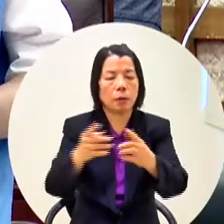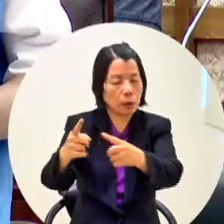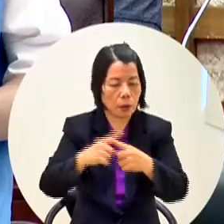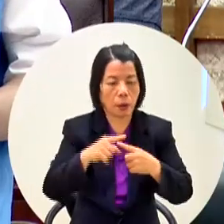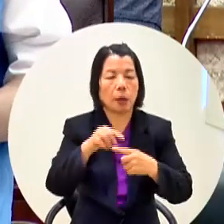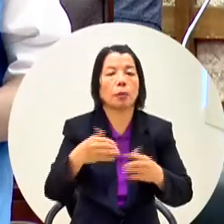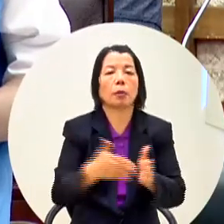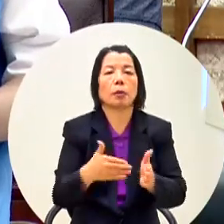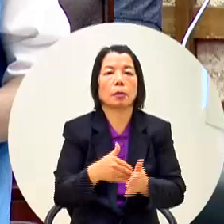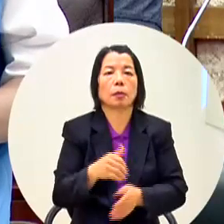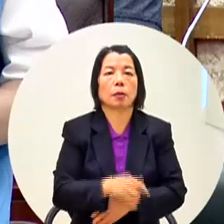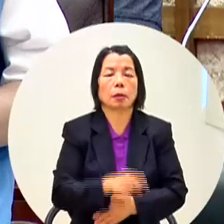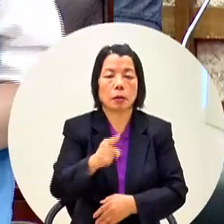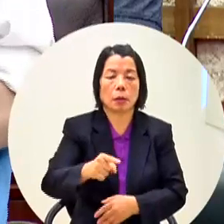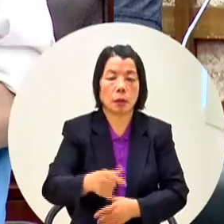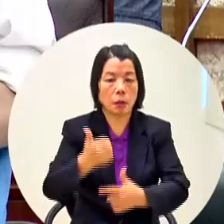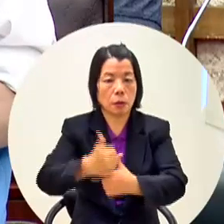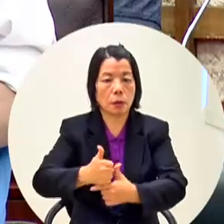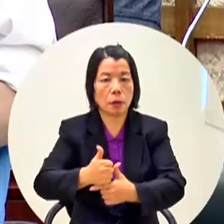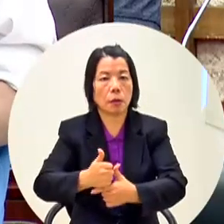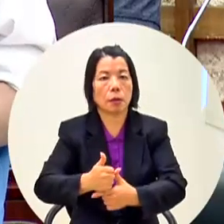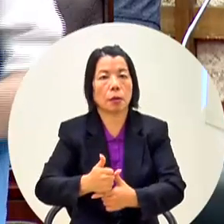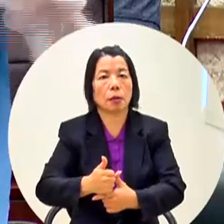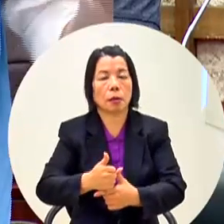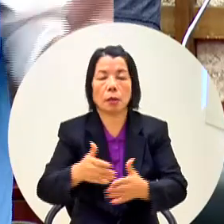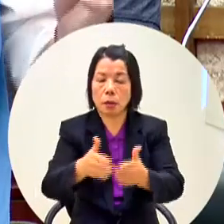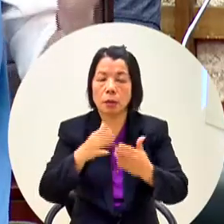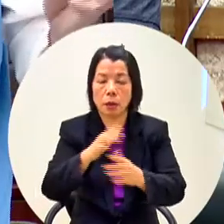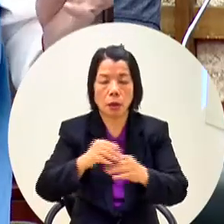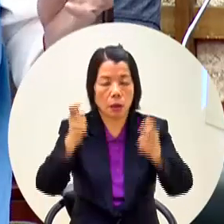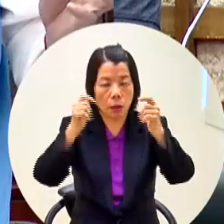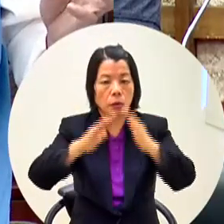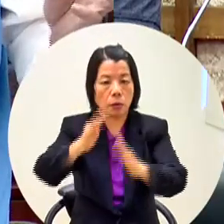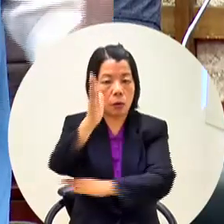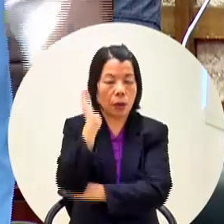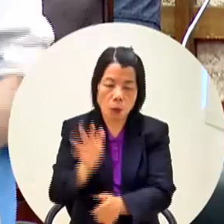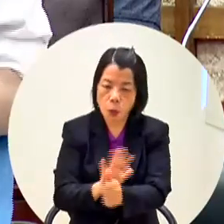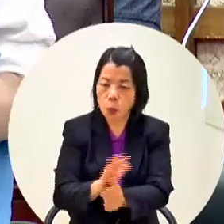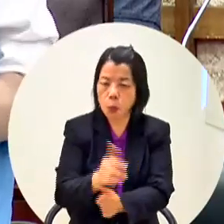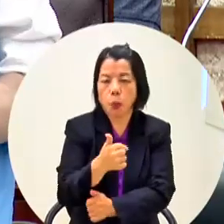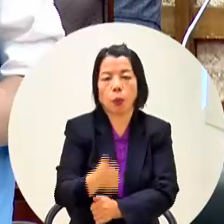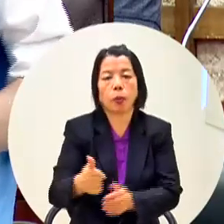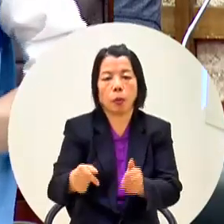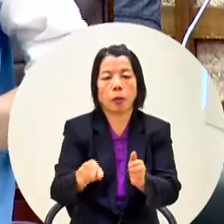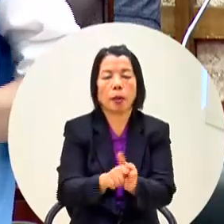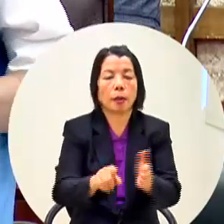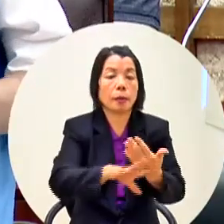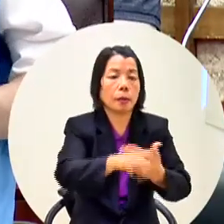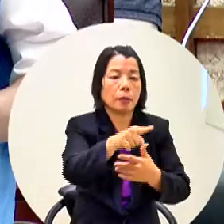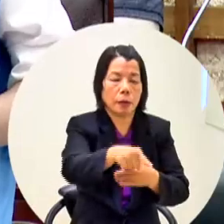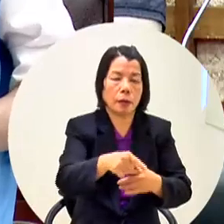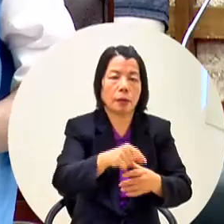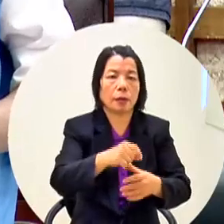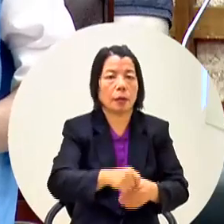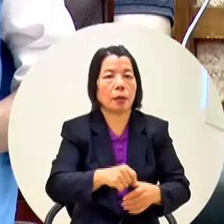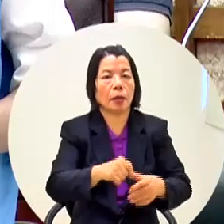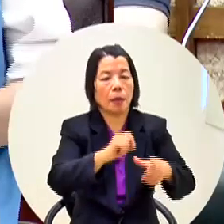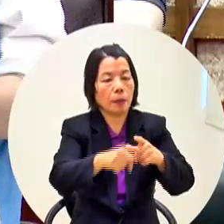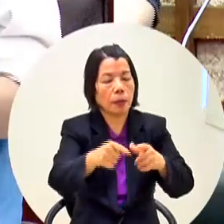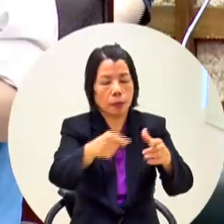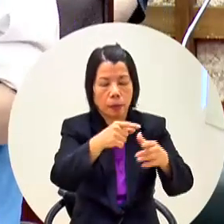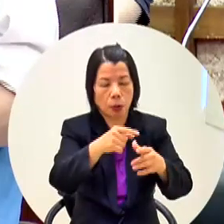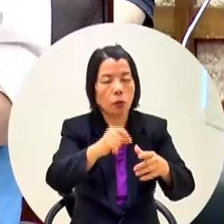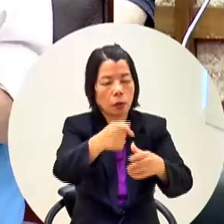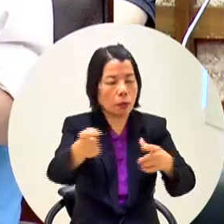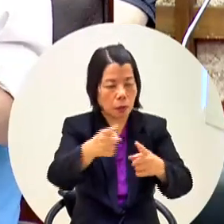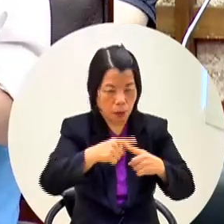因为这个建设公司得到市政府很好的服务，现在另外一家日本建设公司又来了，那我就不把他们的名字讲出来。那